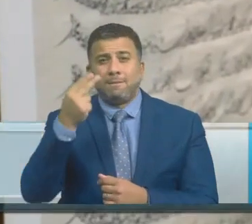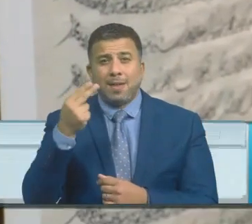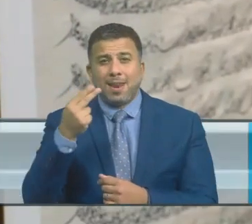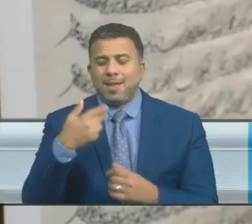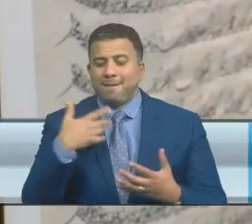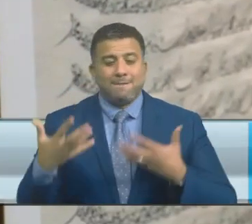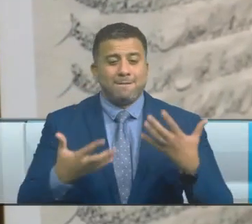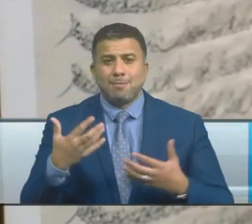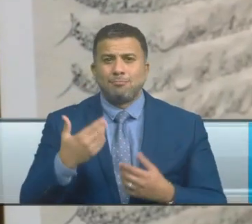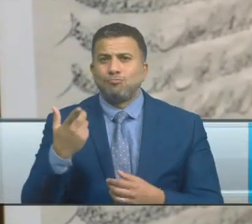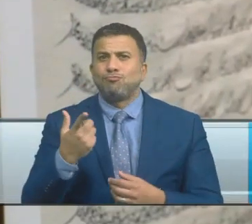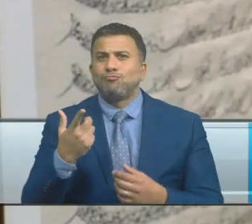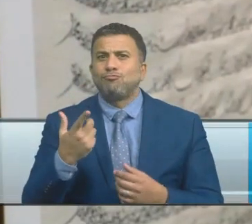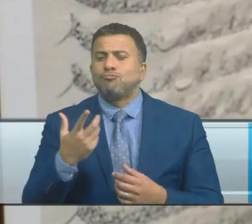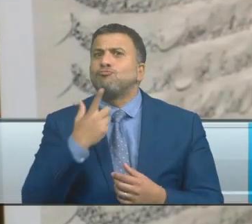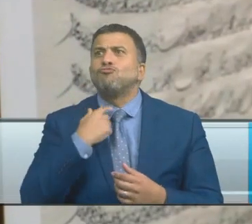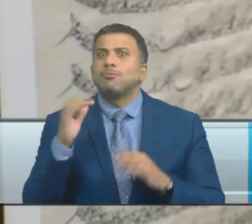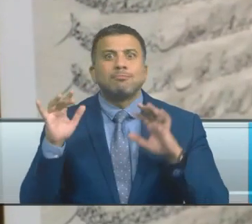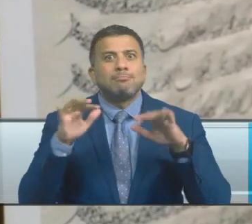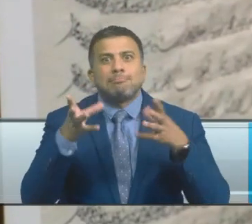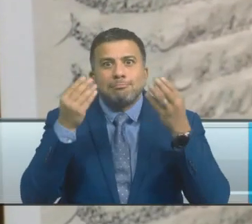بأسلوب مشوق نوعا ما